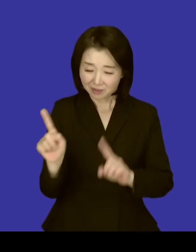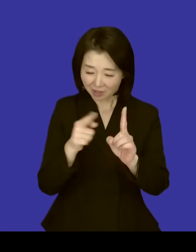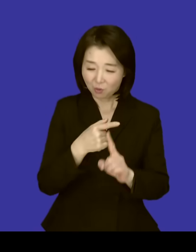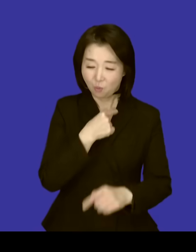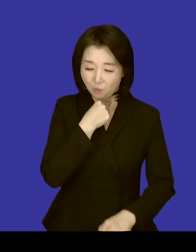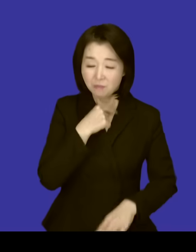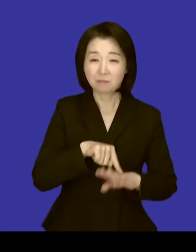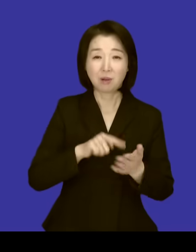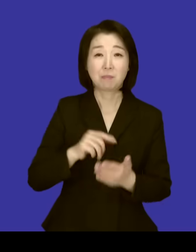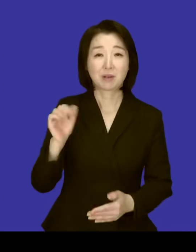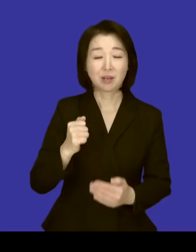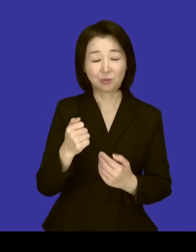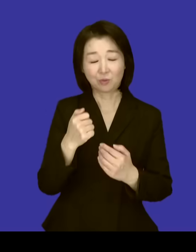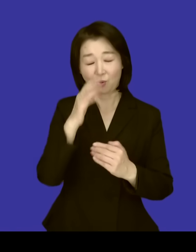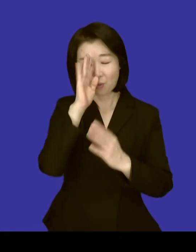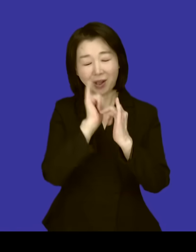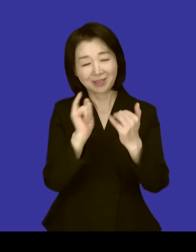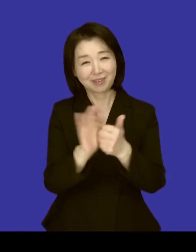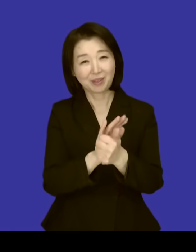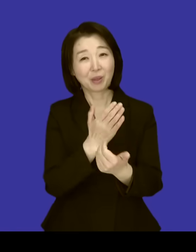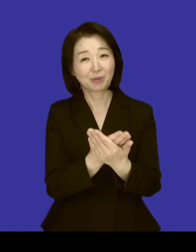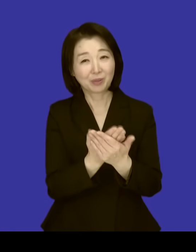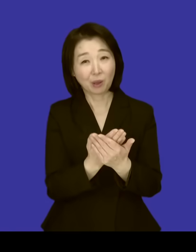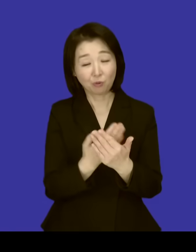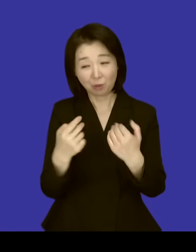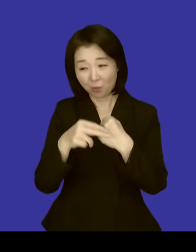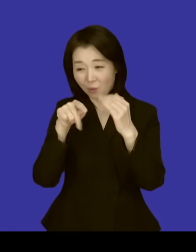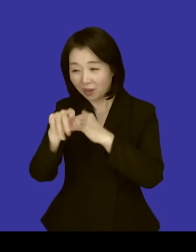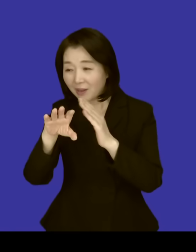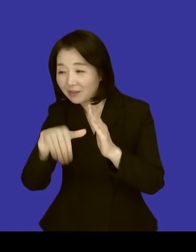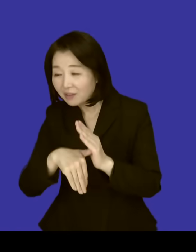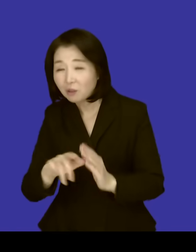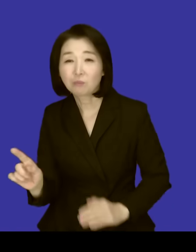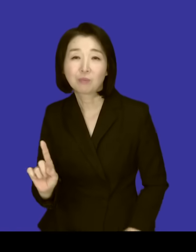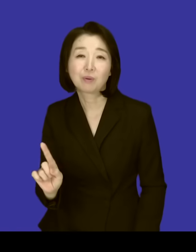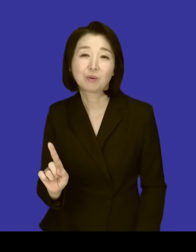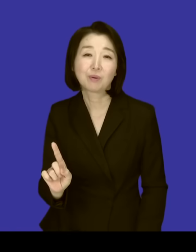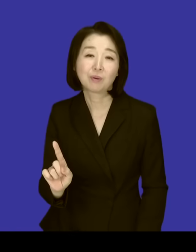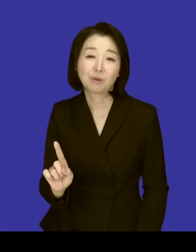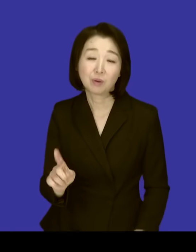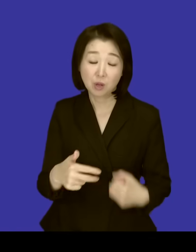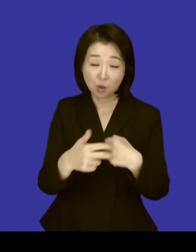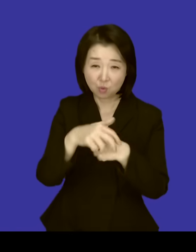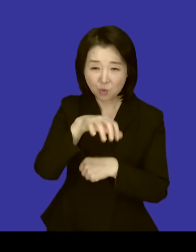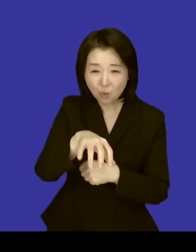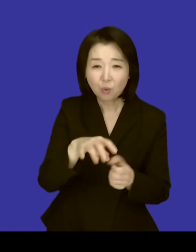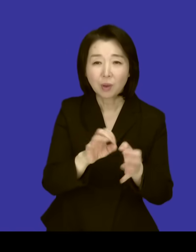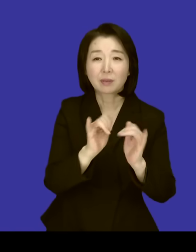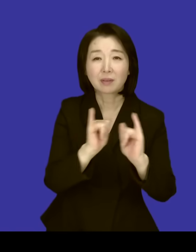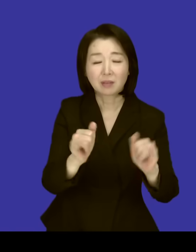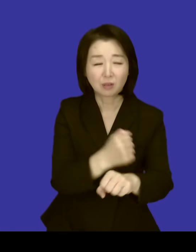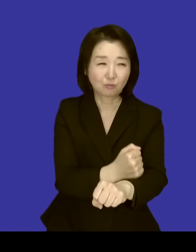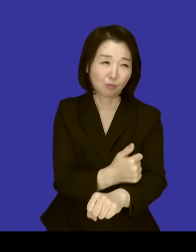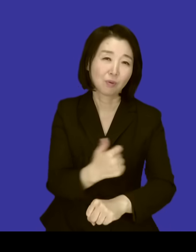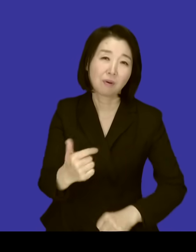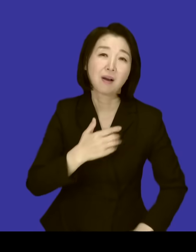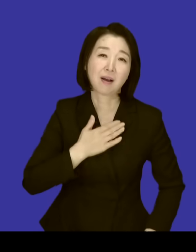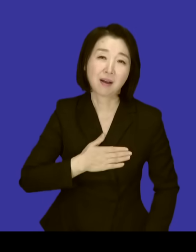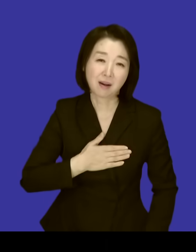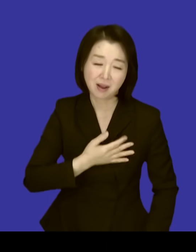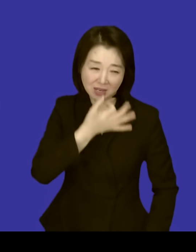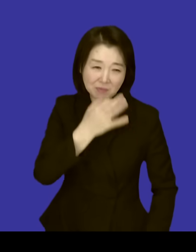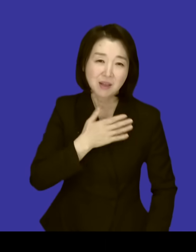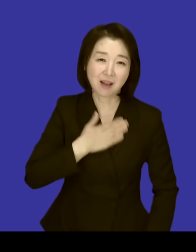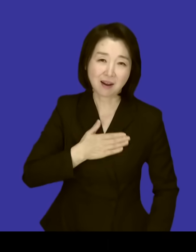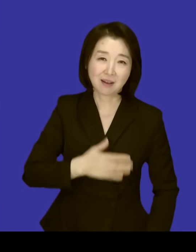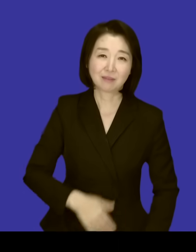하는 마음으로 환자들을 대해 주셨으면, 우리가 병원을 갈 때마다 참 너무나 많은 의료업계 관계자들이 너무나 수고하시고 너무나 힘드신